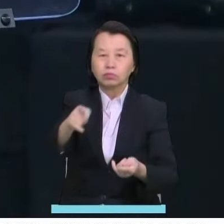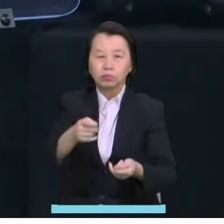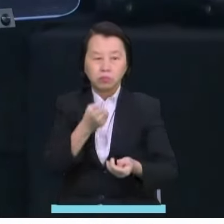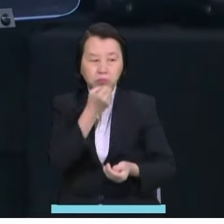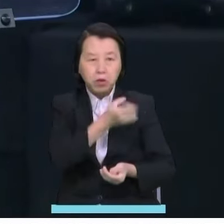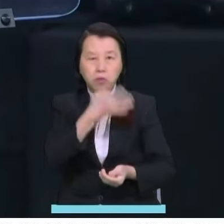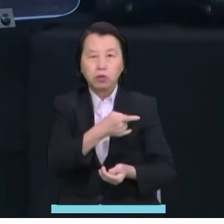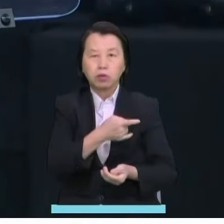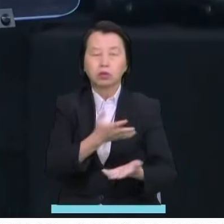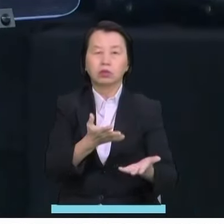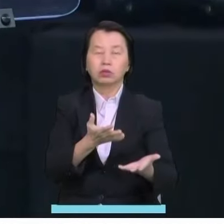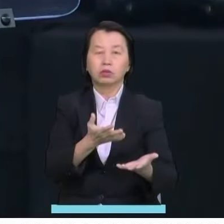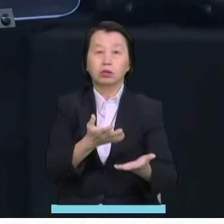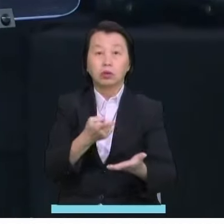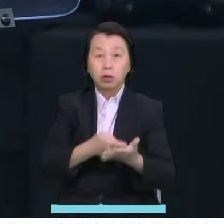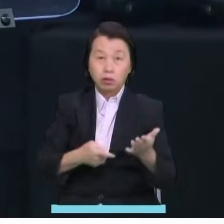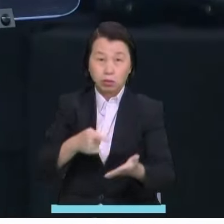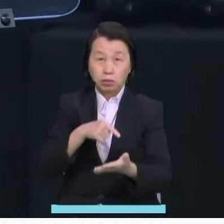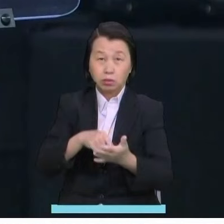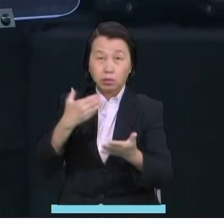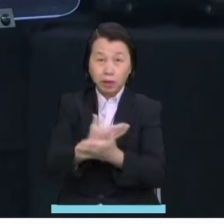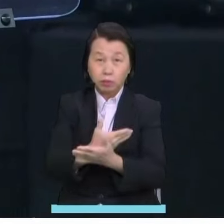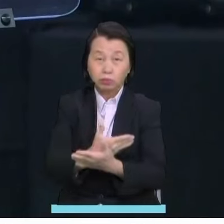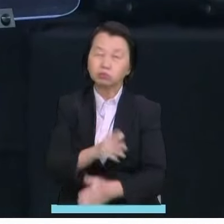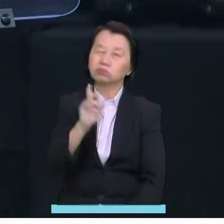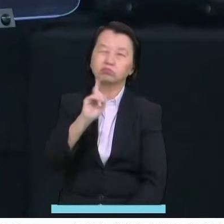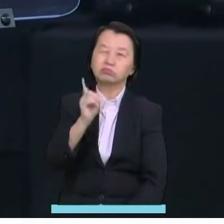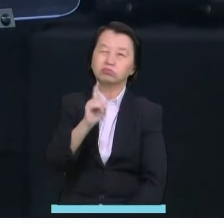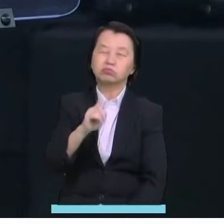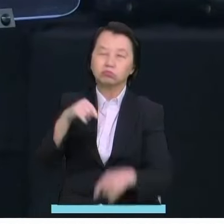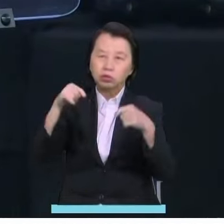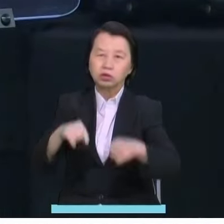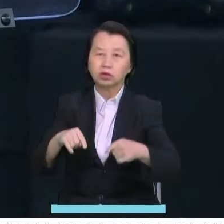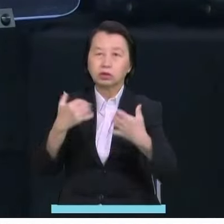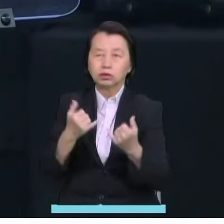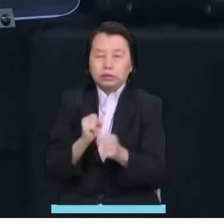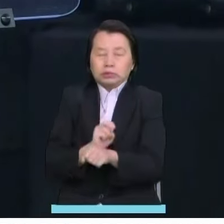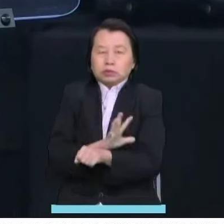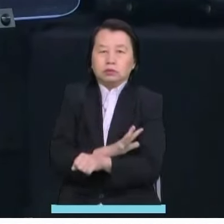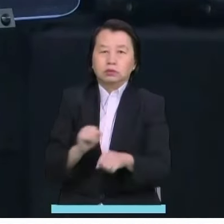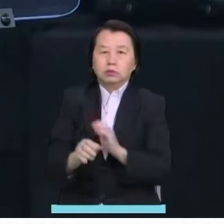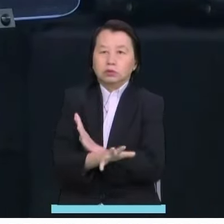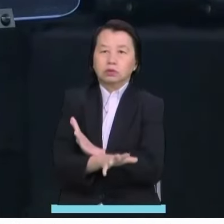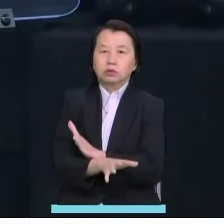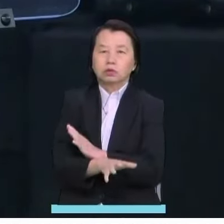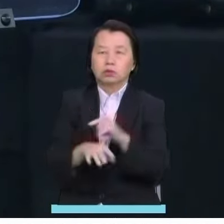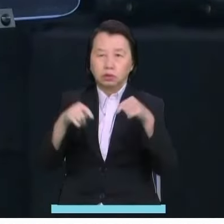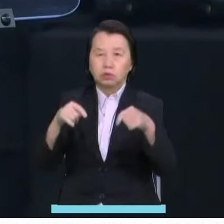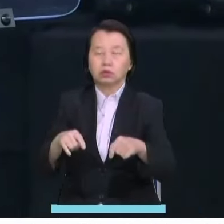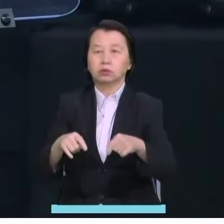perkauman. Apakah ini perkara baru? Tidak. Ini yang digeruni